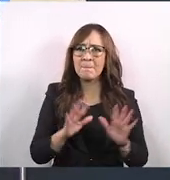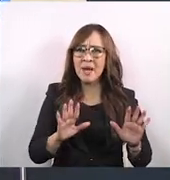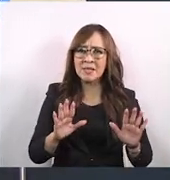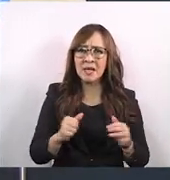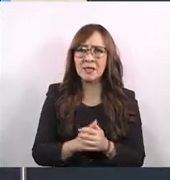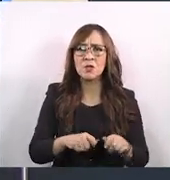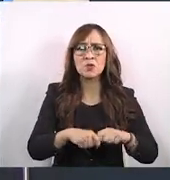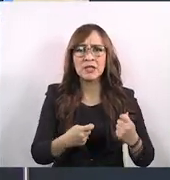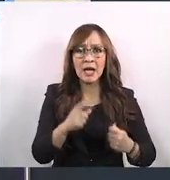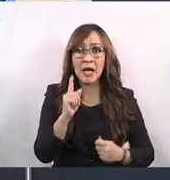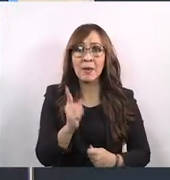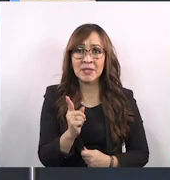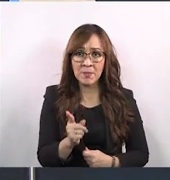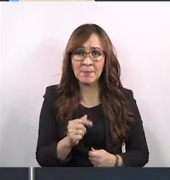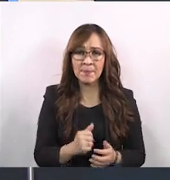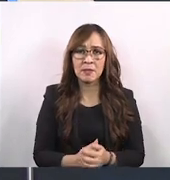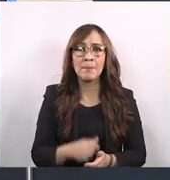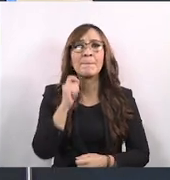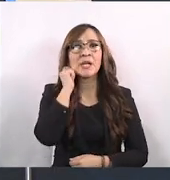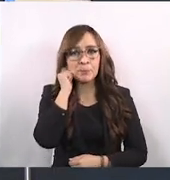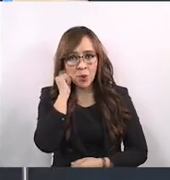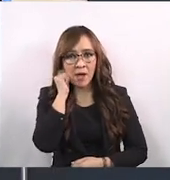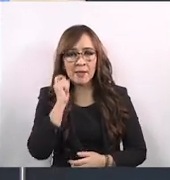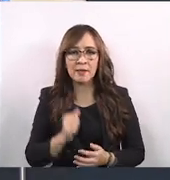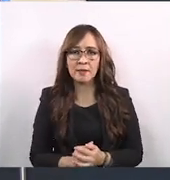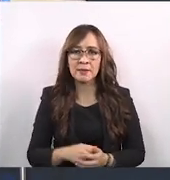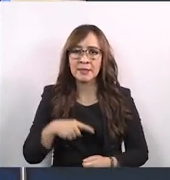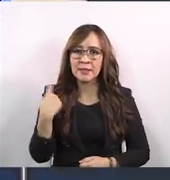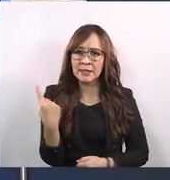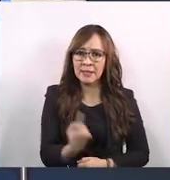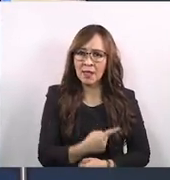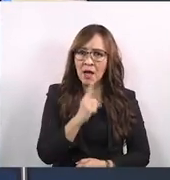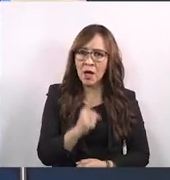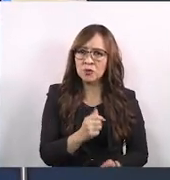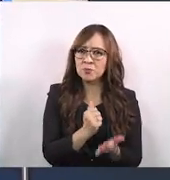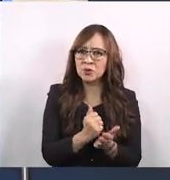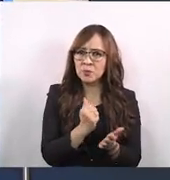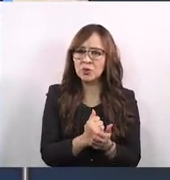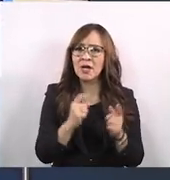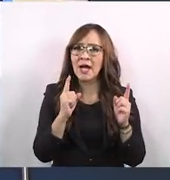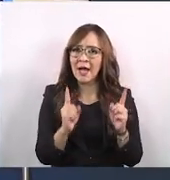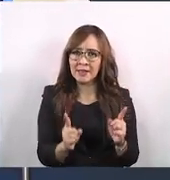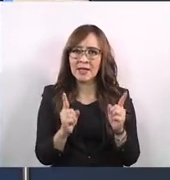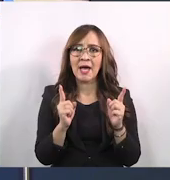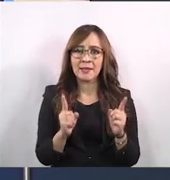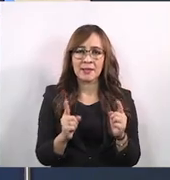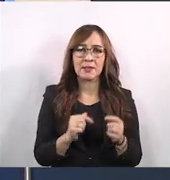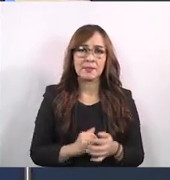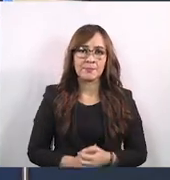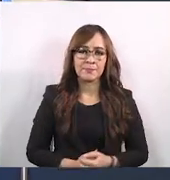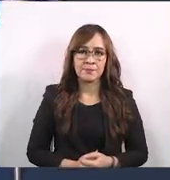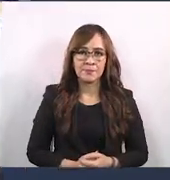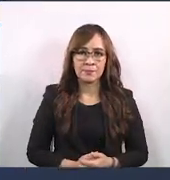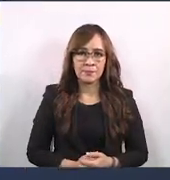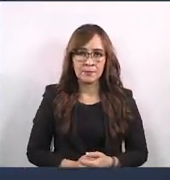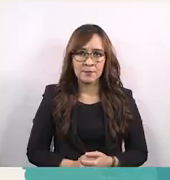kita harus sangat konsern kita harus sangat aware harus sangat peduli dengan apa yang terjadi dengan Rocky